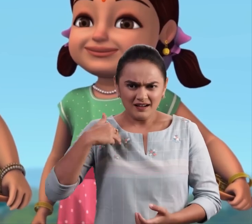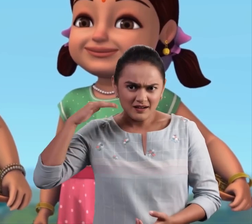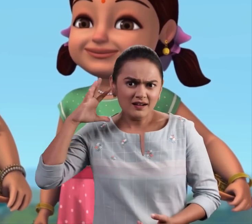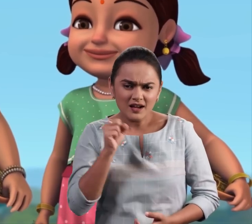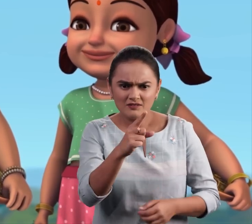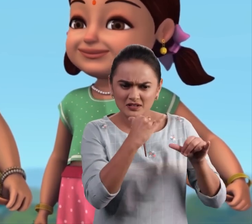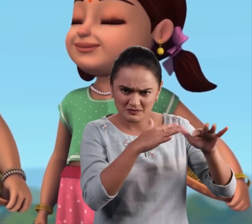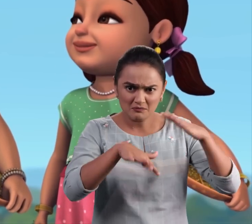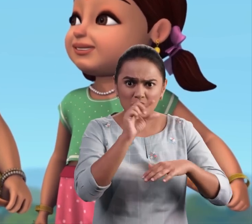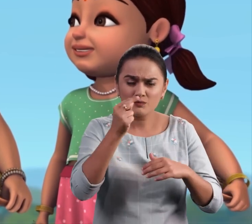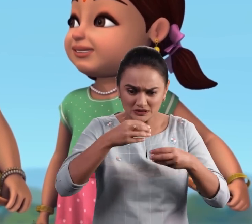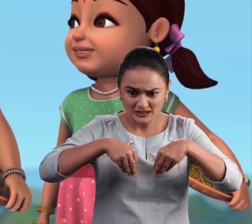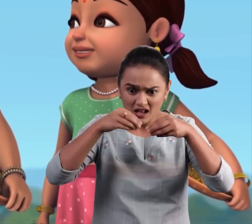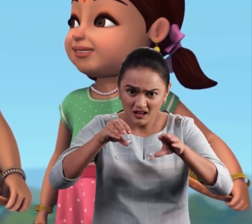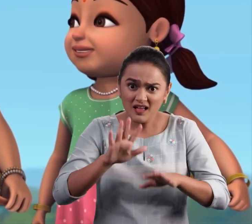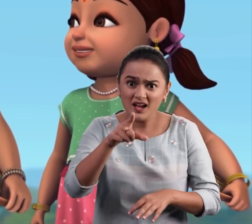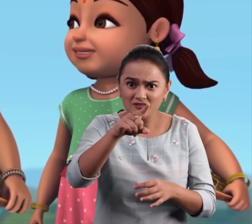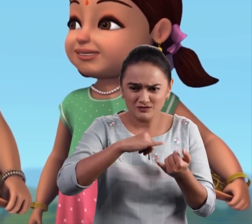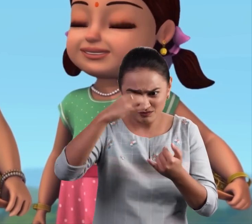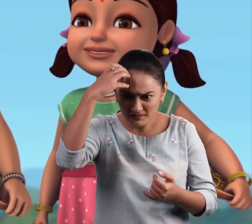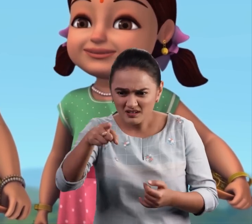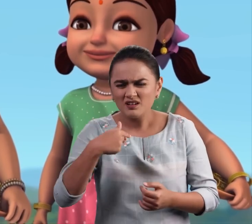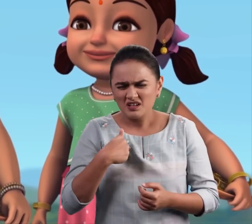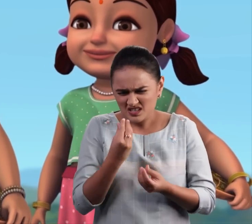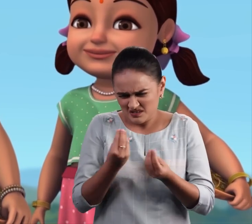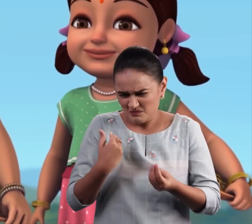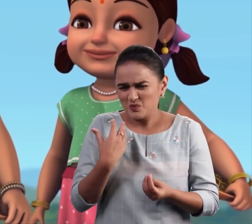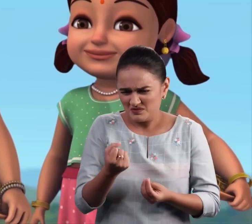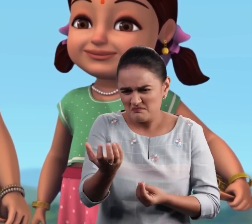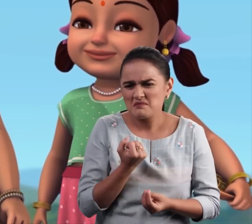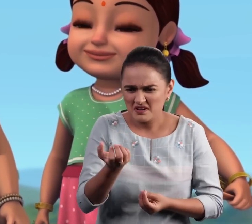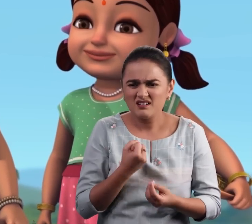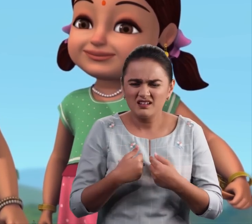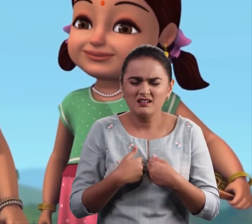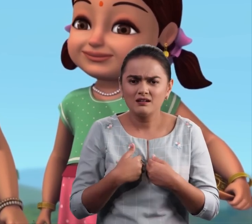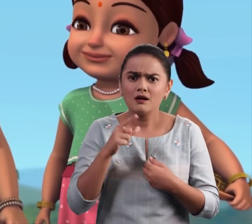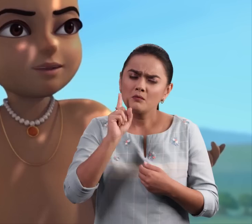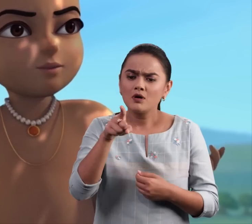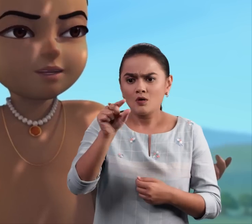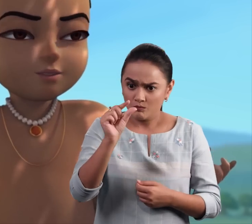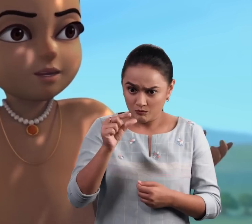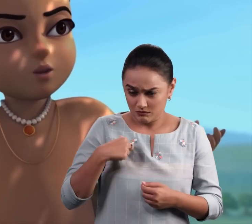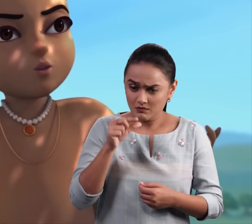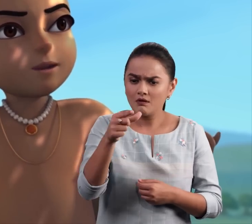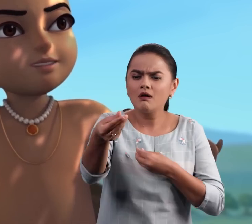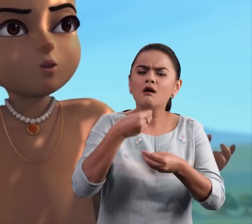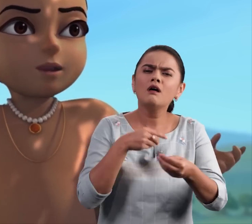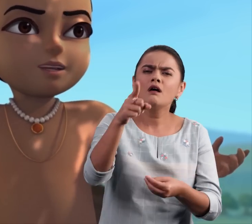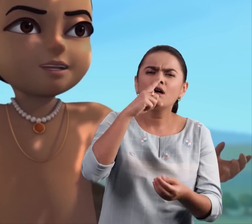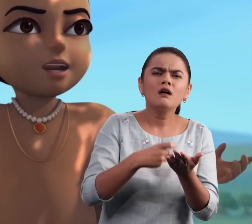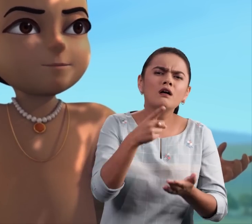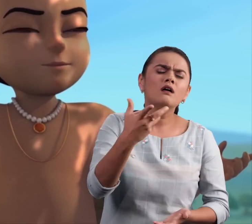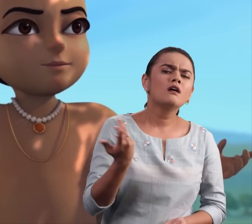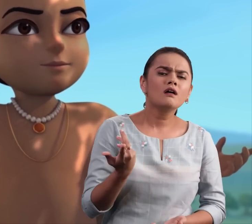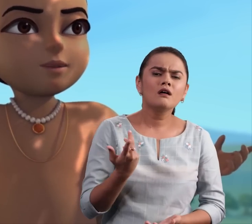हमने सुना है कि कृष्ण अतिरिक्त मोती बेच रहा है सुबाला, हमें भी कुछ खरीदने की इच्छा है। परंतु मोती के बदले तुम दोगे